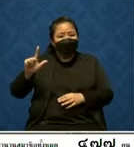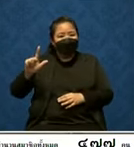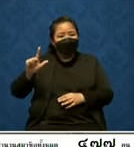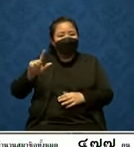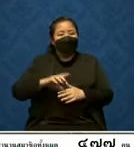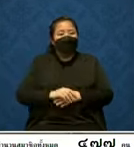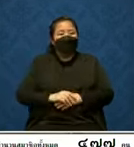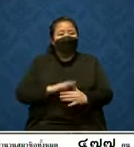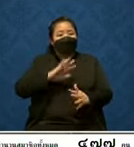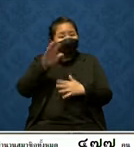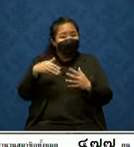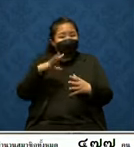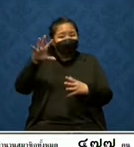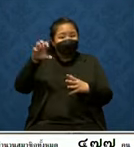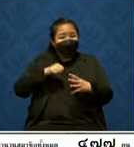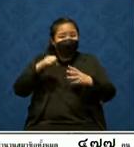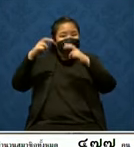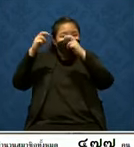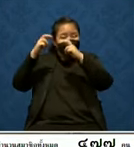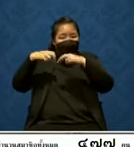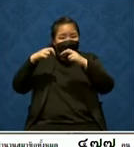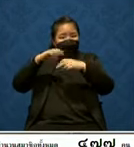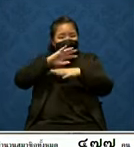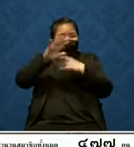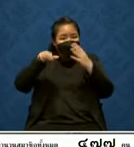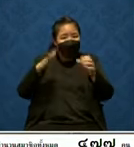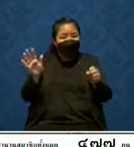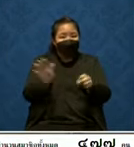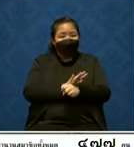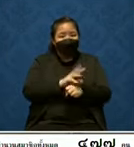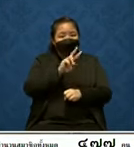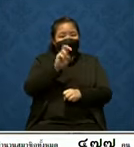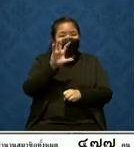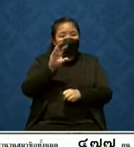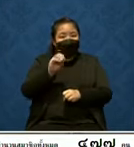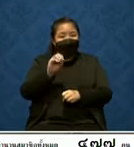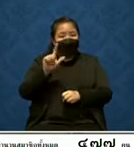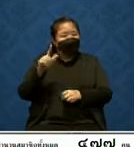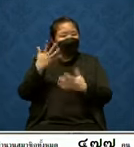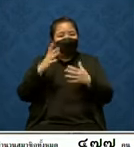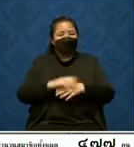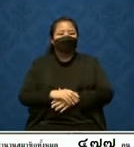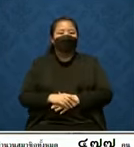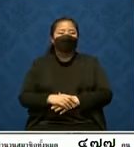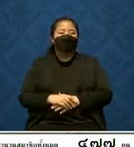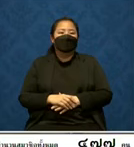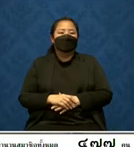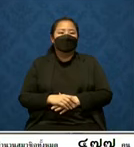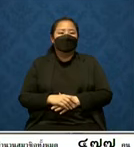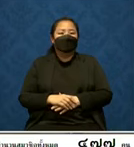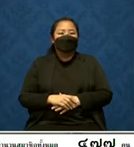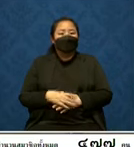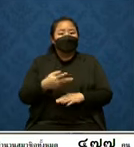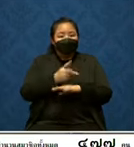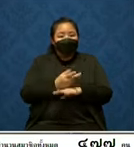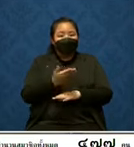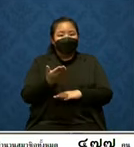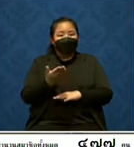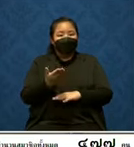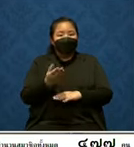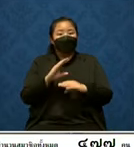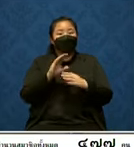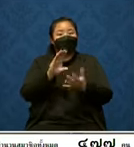ยทั้งหมด250ล้านไม่ใช่นะครับยังเหลือเป็นส่วนอยู่250ล้านท่านประธานครับจากงบประ